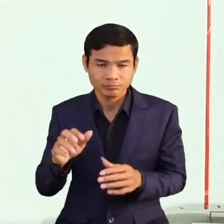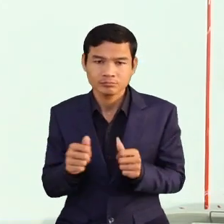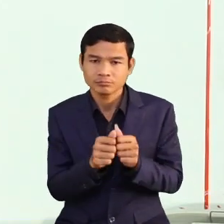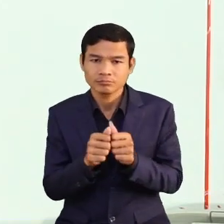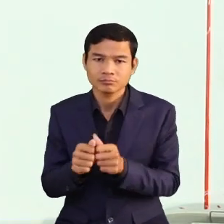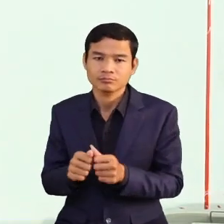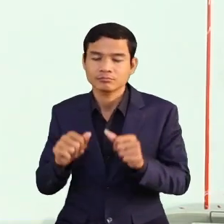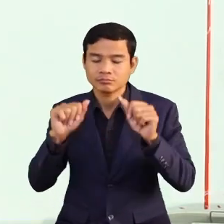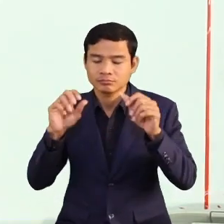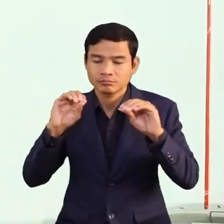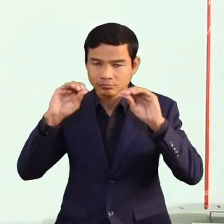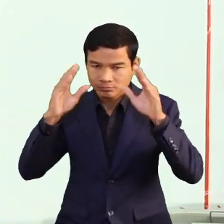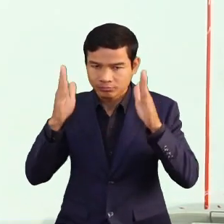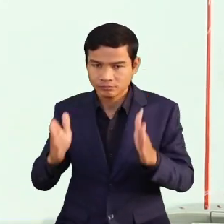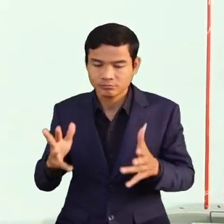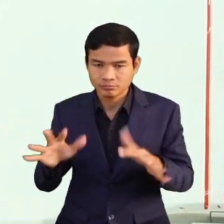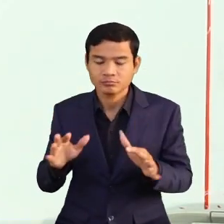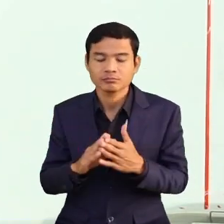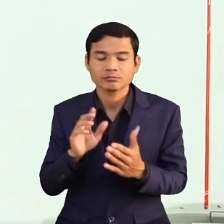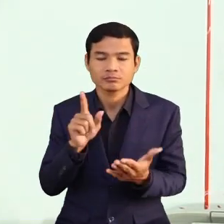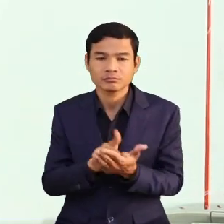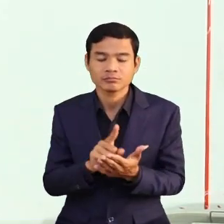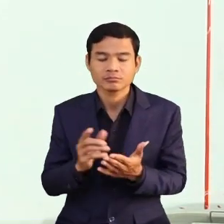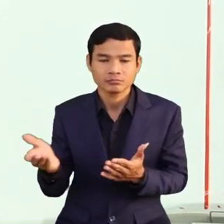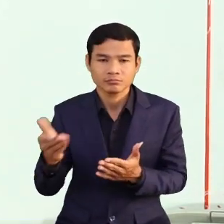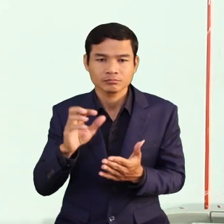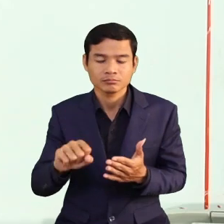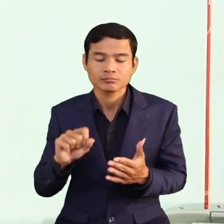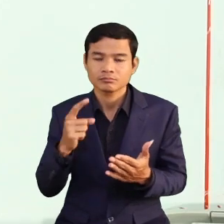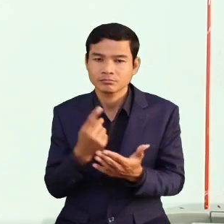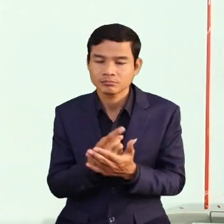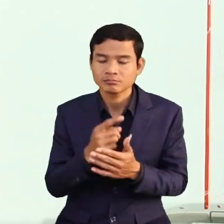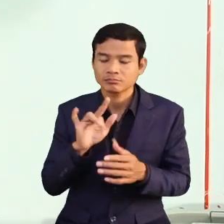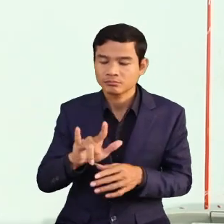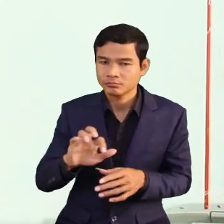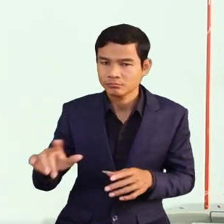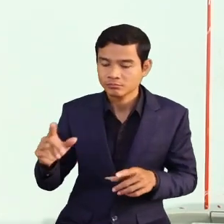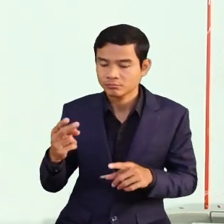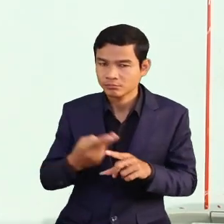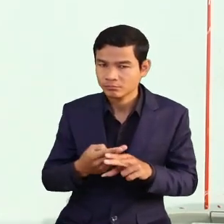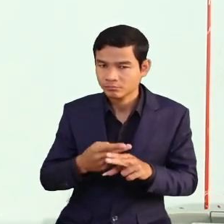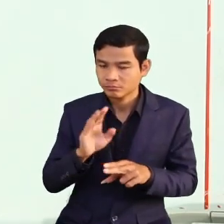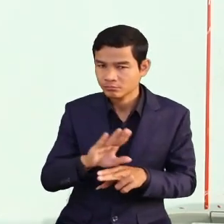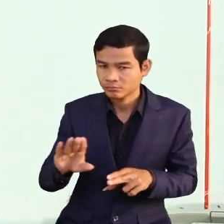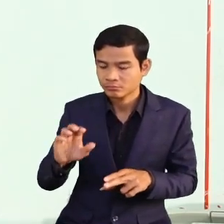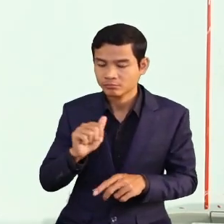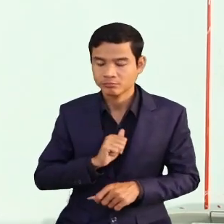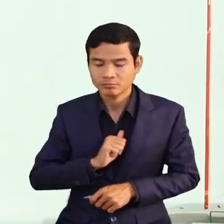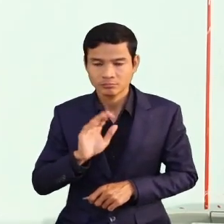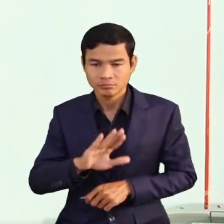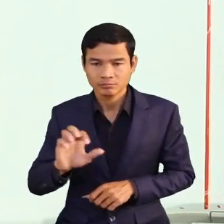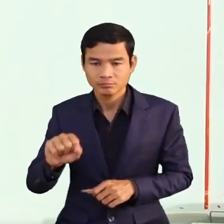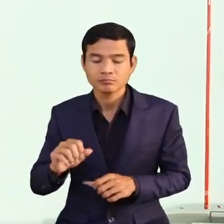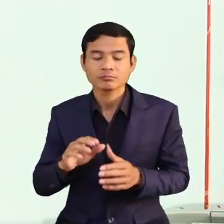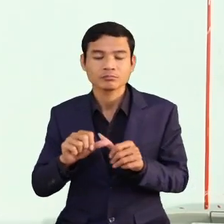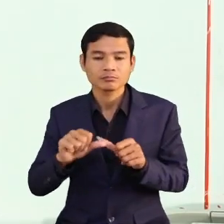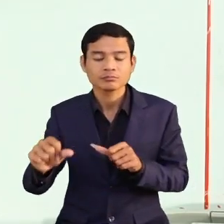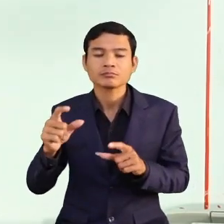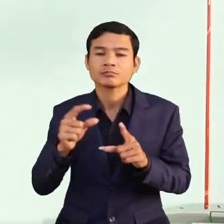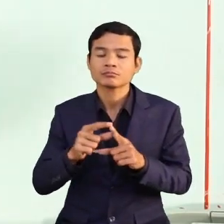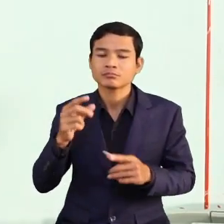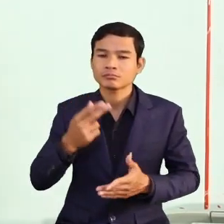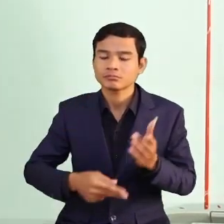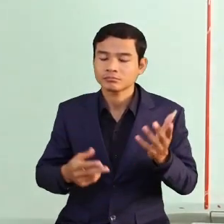muôn nhà kêu ruột máu con trai chơi rôm bạc hát xong bạc cọp ăn để luôn ăn mà đòn ta mời bị bạn ta để con trai bạc hát ăn chỉ bị vậy